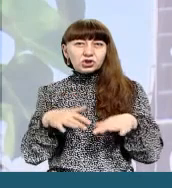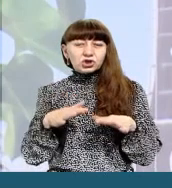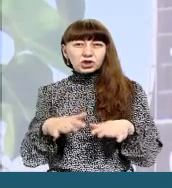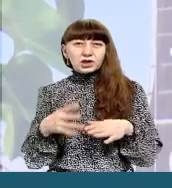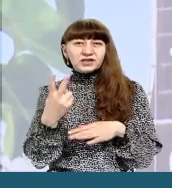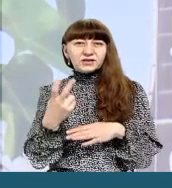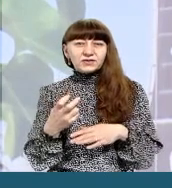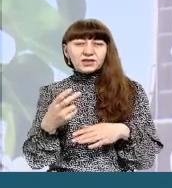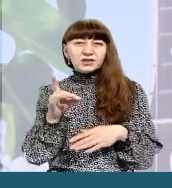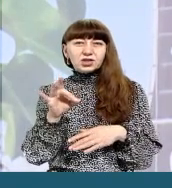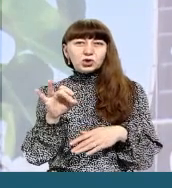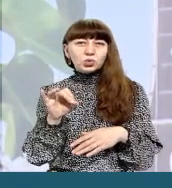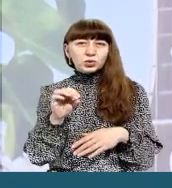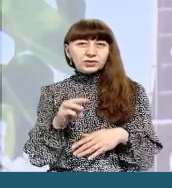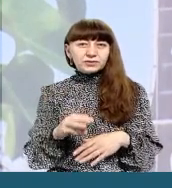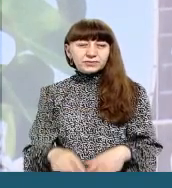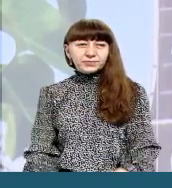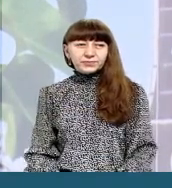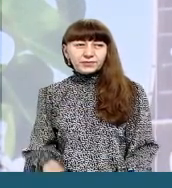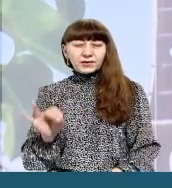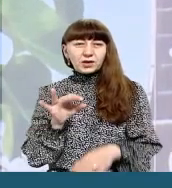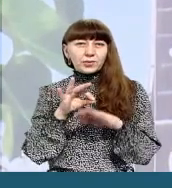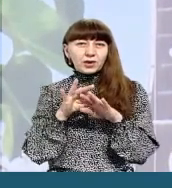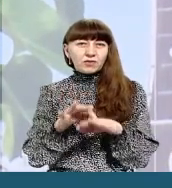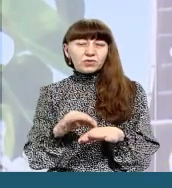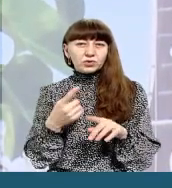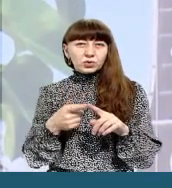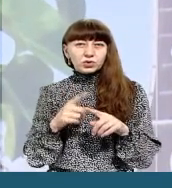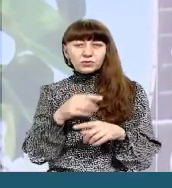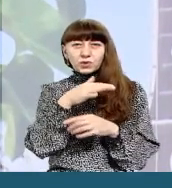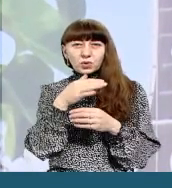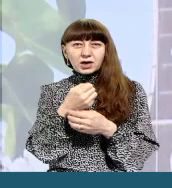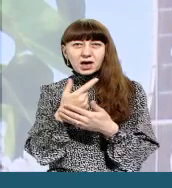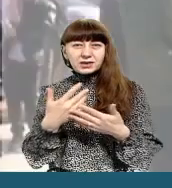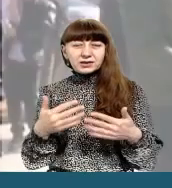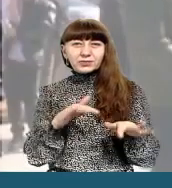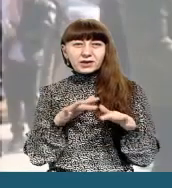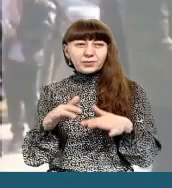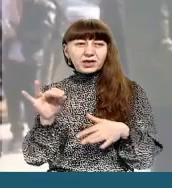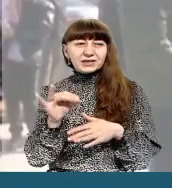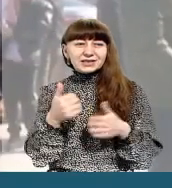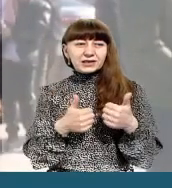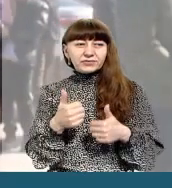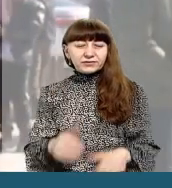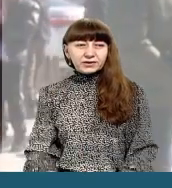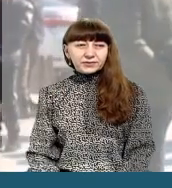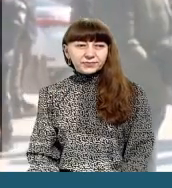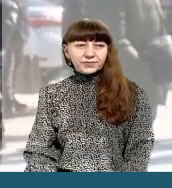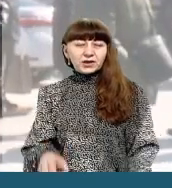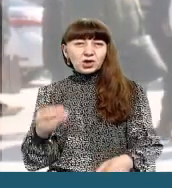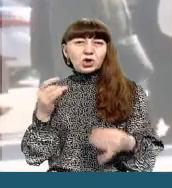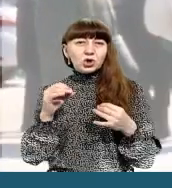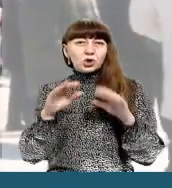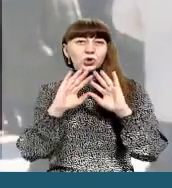қаншама спорттық шаралар өтіп жатыр. Қаншама коллективтер қазір көрсе, өз өнерлерін көрсетіп жатыр. Наурыздың мәнінде,